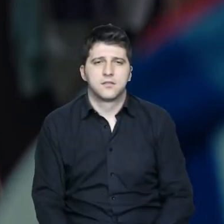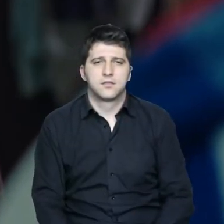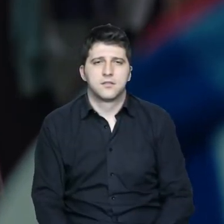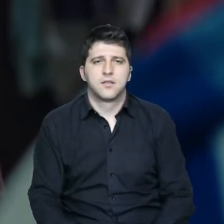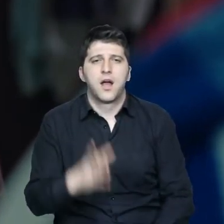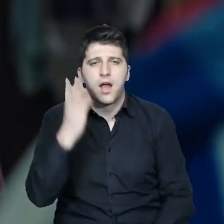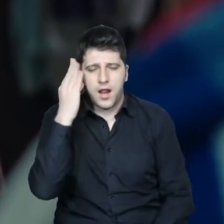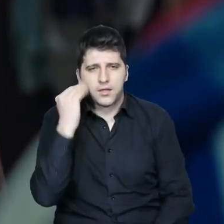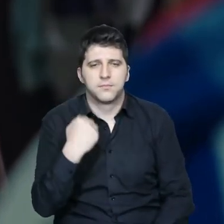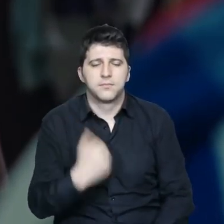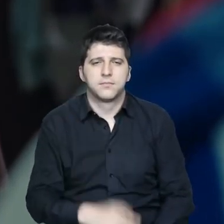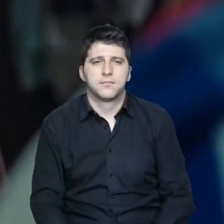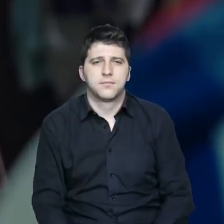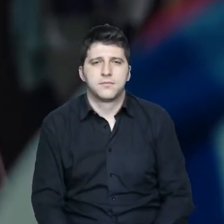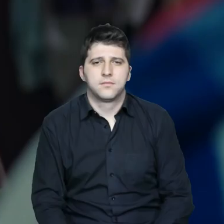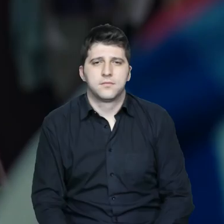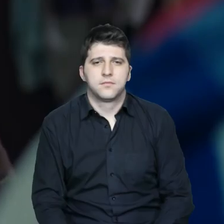Anladım.